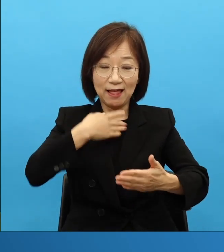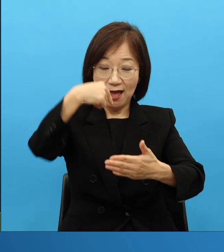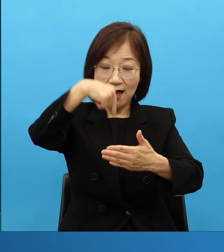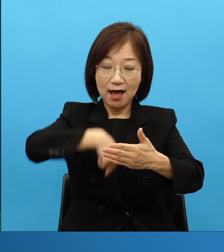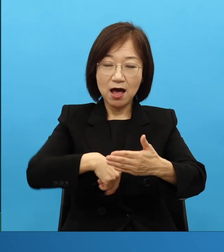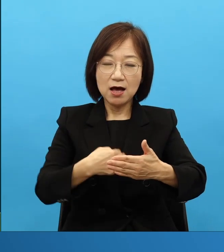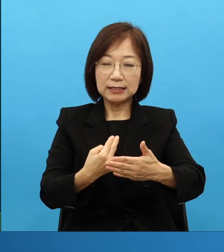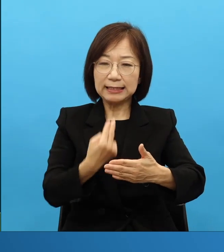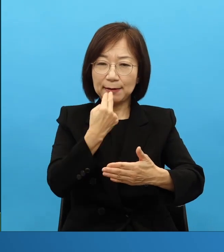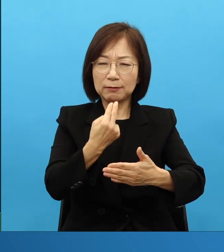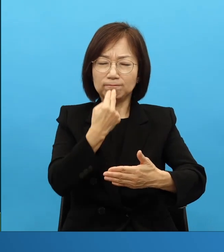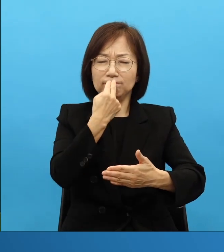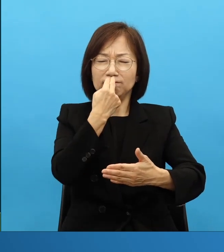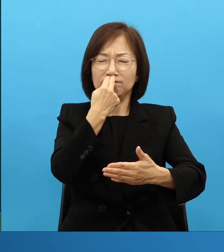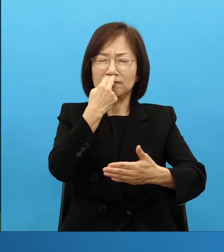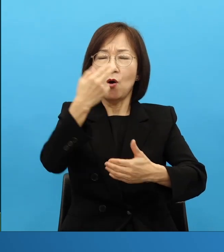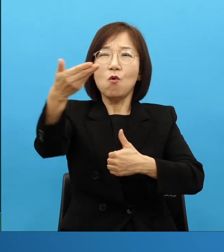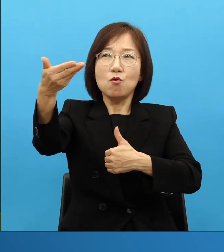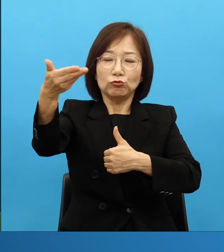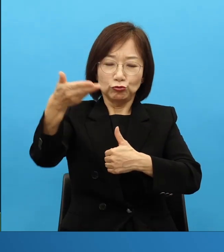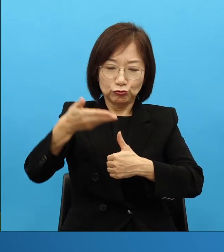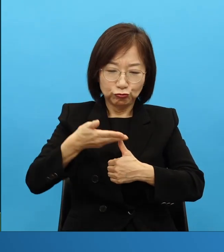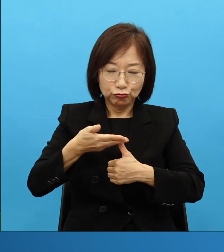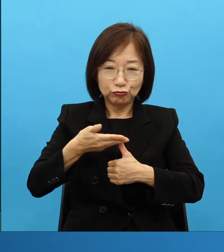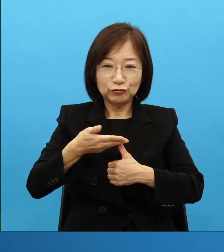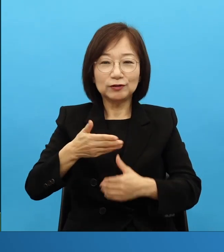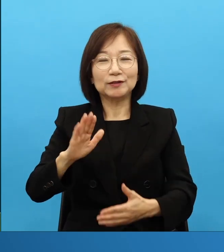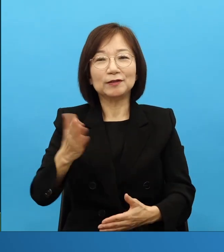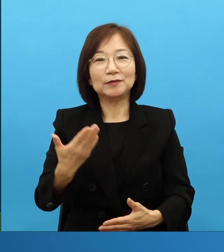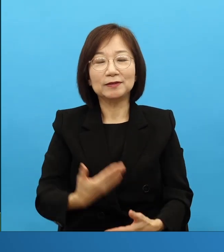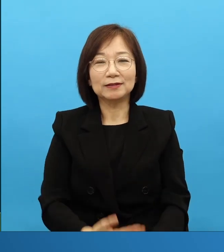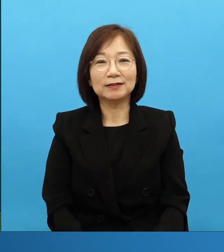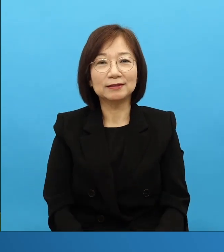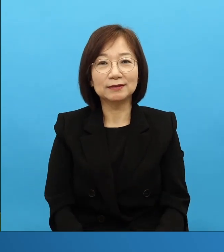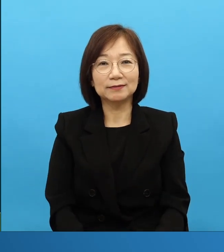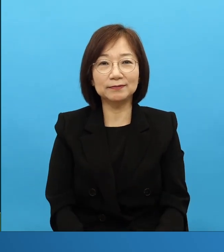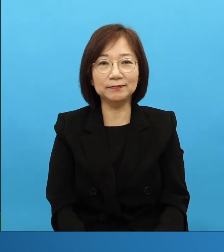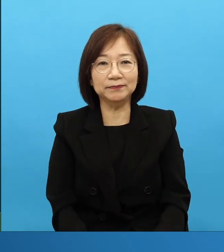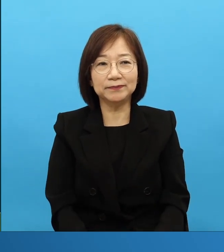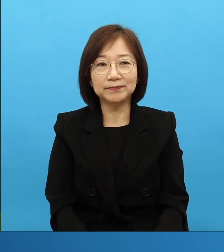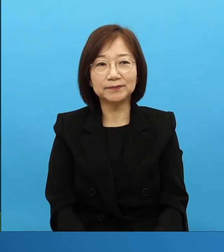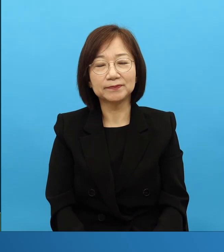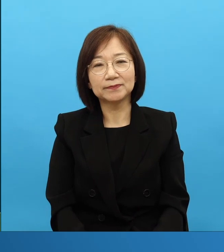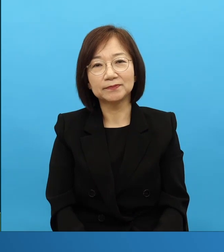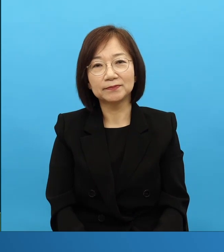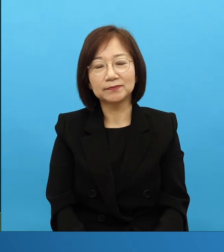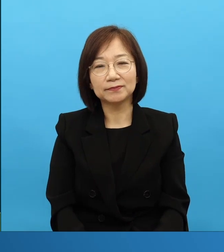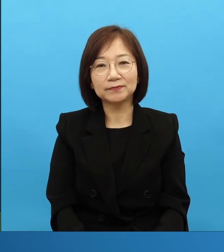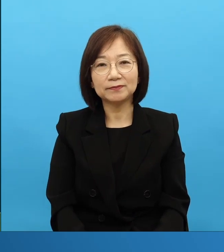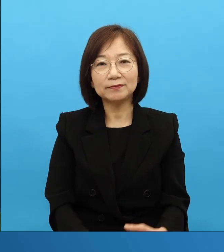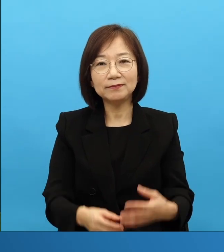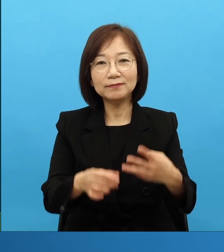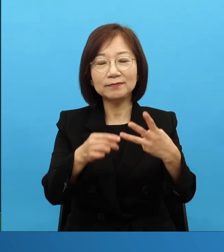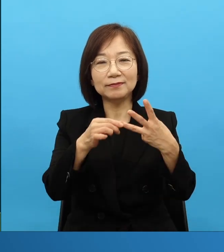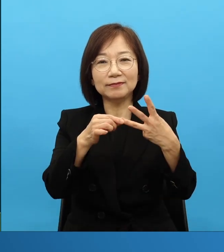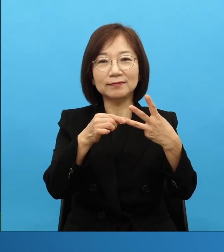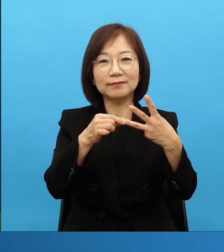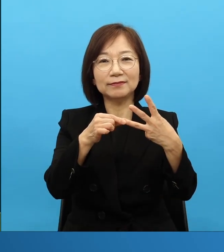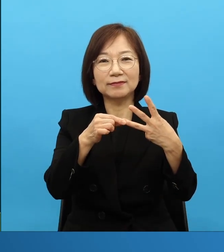응답을 누리게 된다 이 말이요. And at this time, you will enjoy 꼭 the 준비하셔야 blessings 됩니다 이번에. like Genesis 2:7 of breath 세 of 번째입니다. God. Number